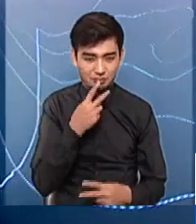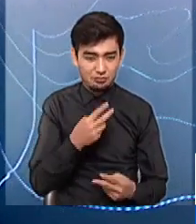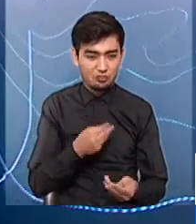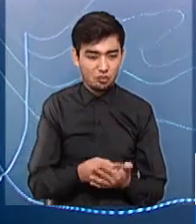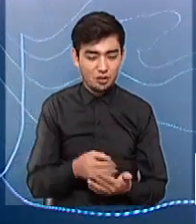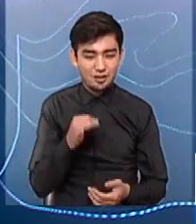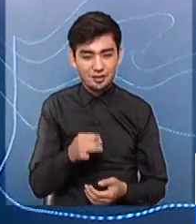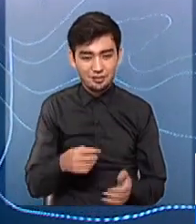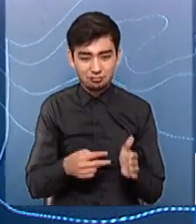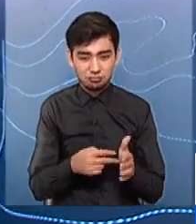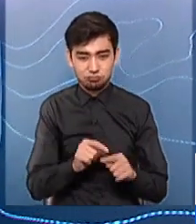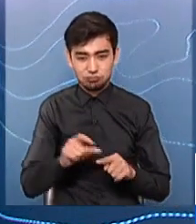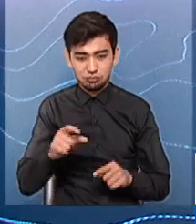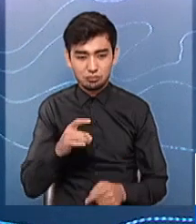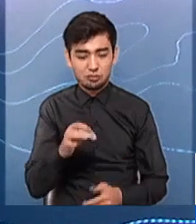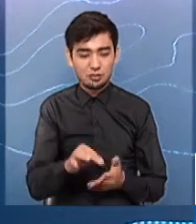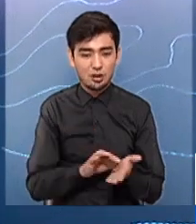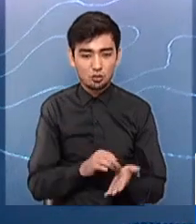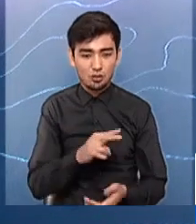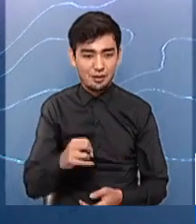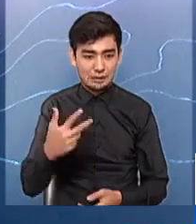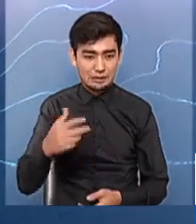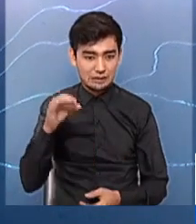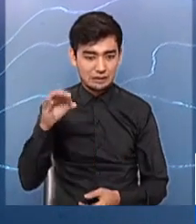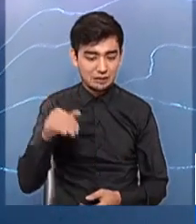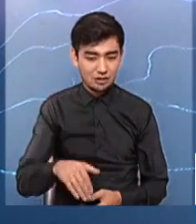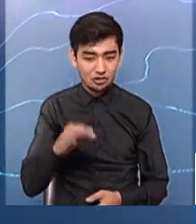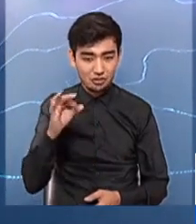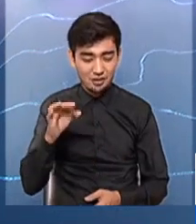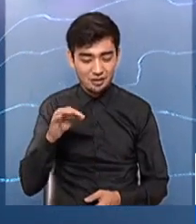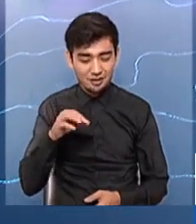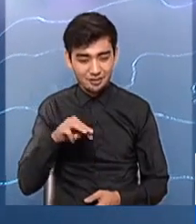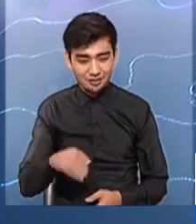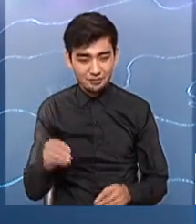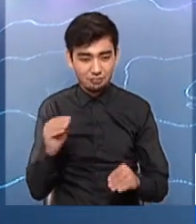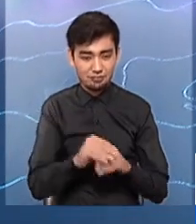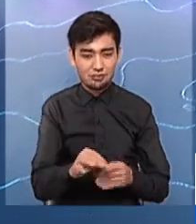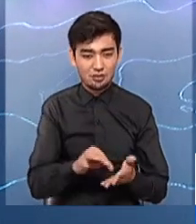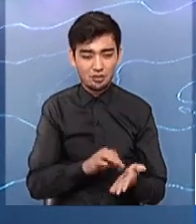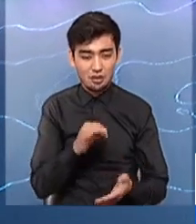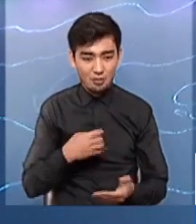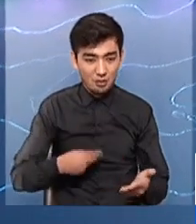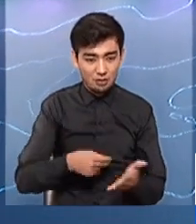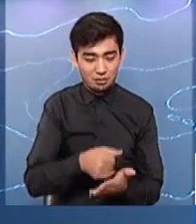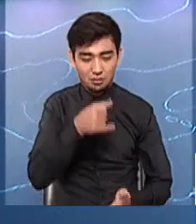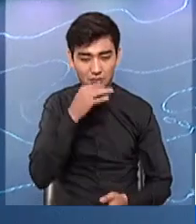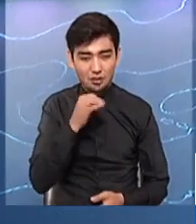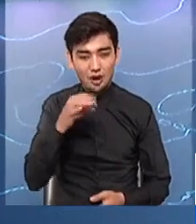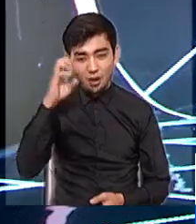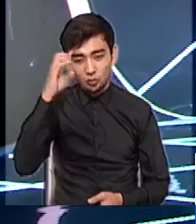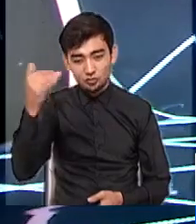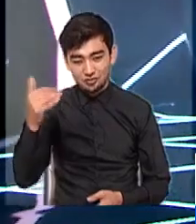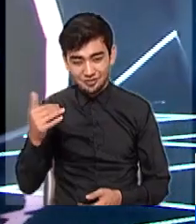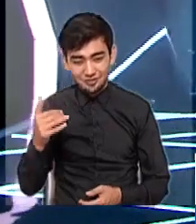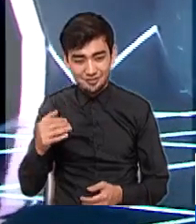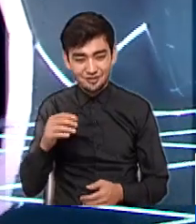стоимость услуг поднялась сразу на 30 тысяч тенге и многие теперь не могут позволить себе оплачивать садик а мест в государственной и